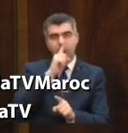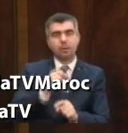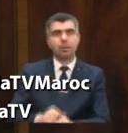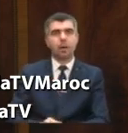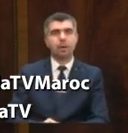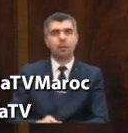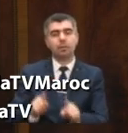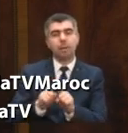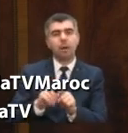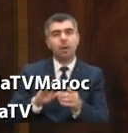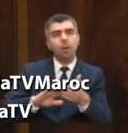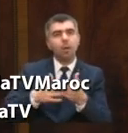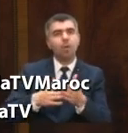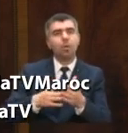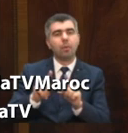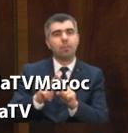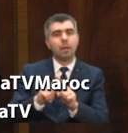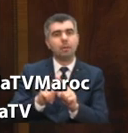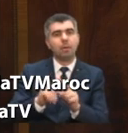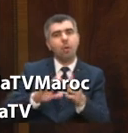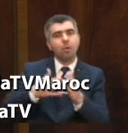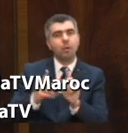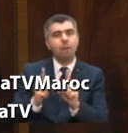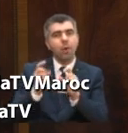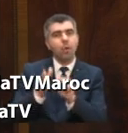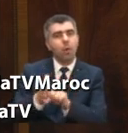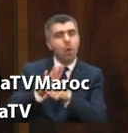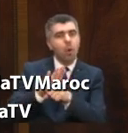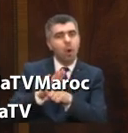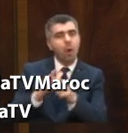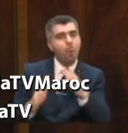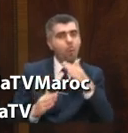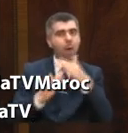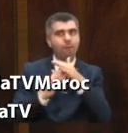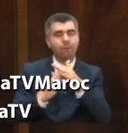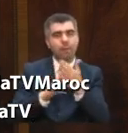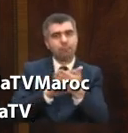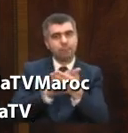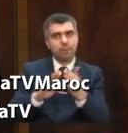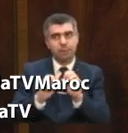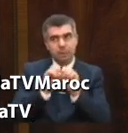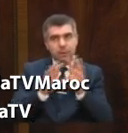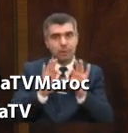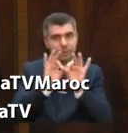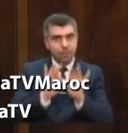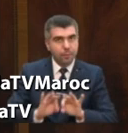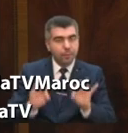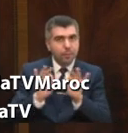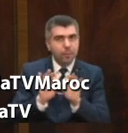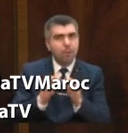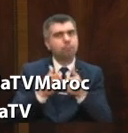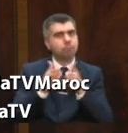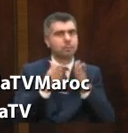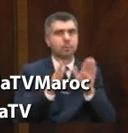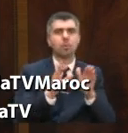ديال نهاية الأزمة الصحية، غنوصلوا أيضا في نفس الوقت إلى اللحظة ديال إطلاق النشاط الاقتصادي الوطني ككل. أنا